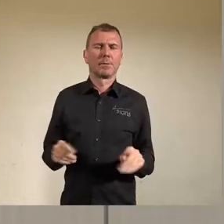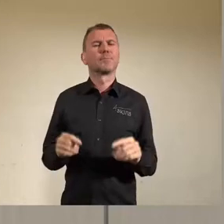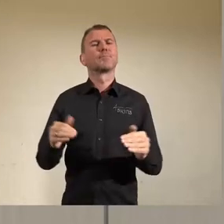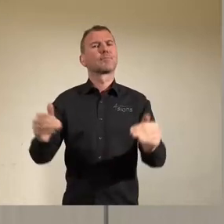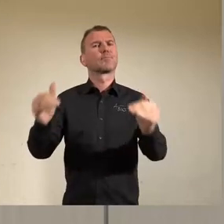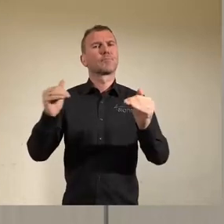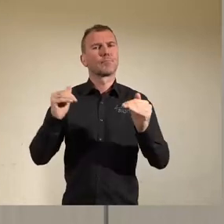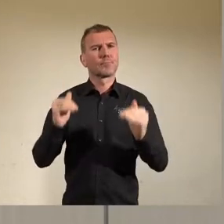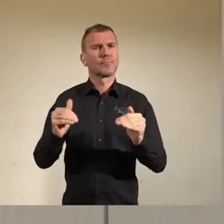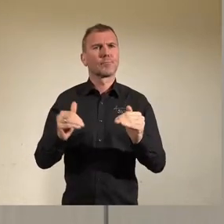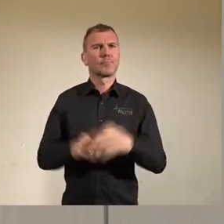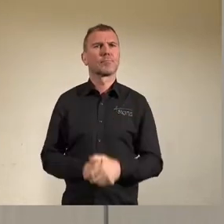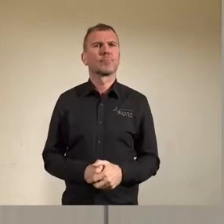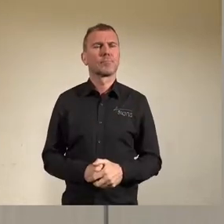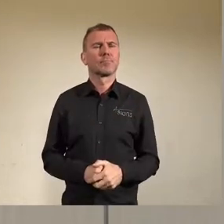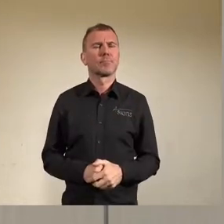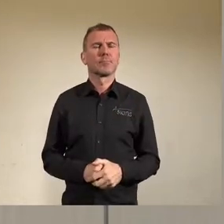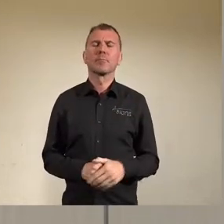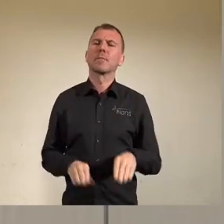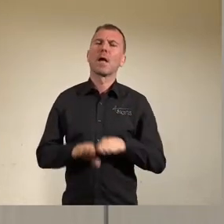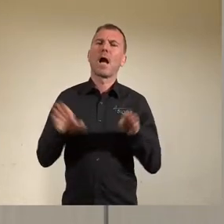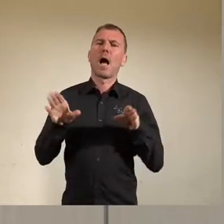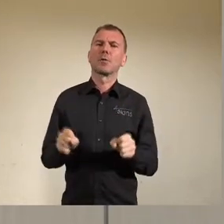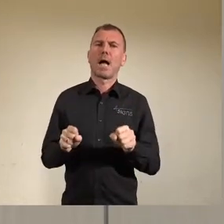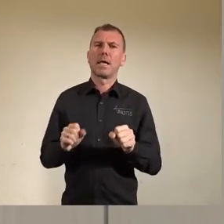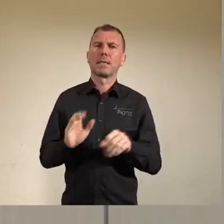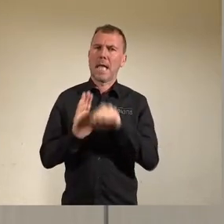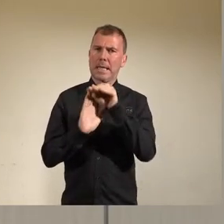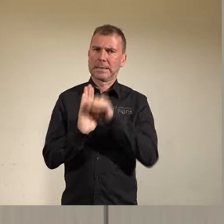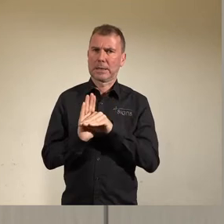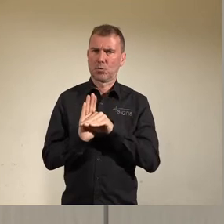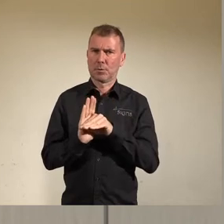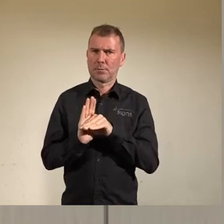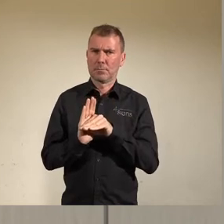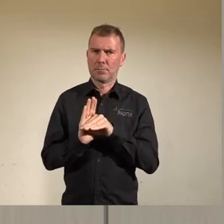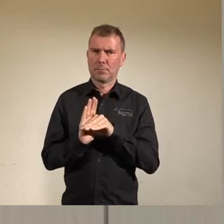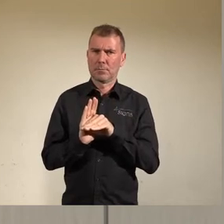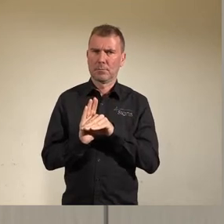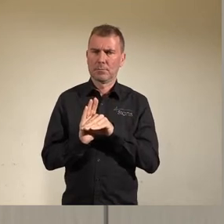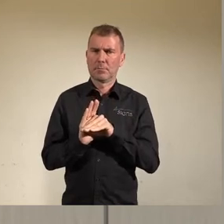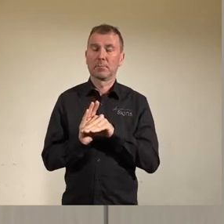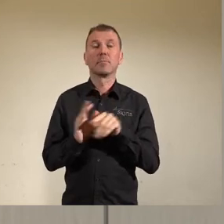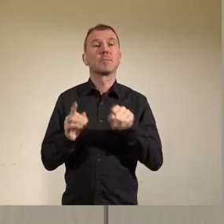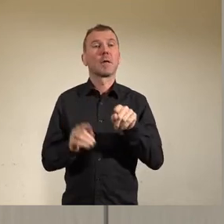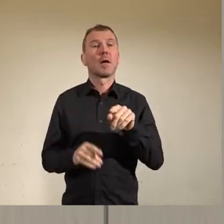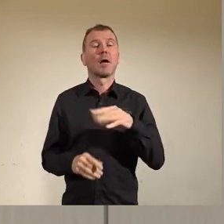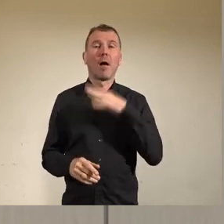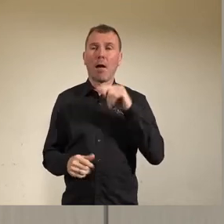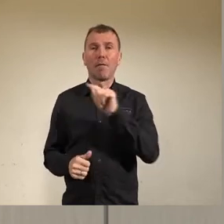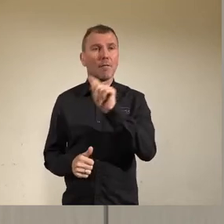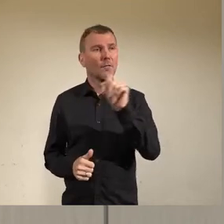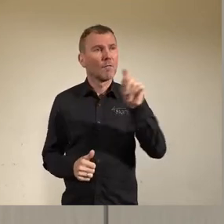Kommen damit zur Haushaltssatzung und da haben wir viele